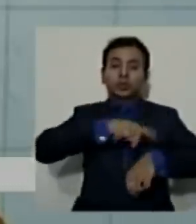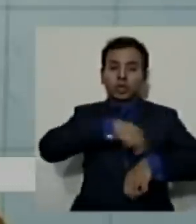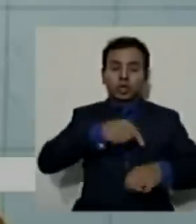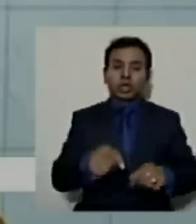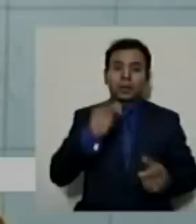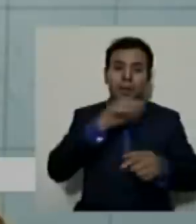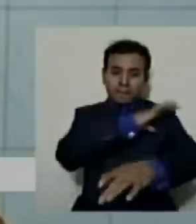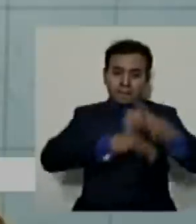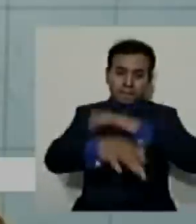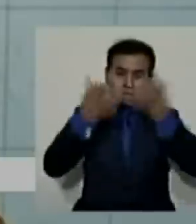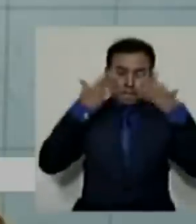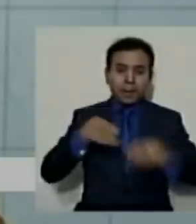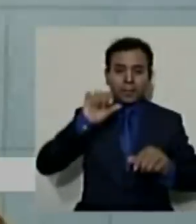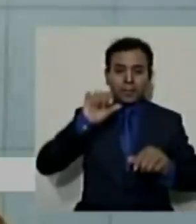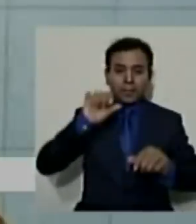15,16,190